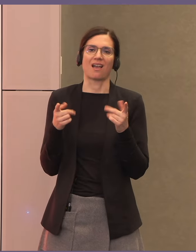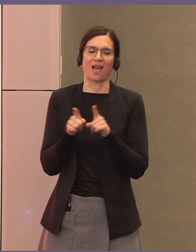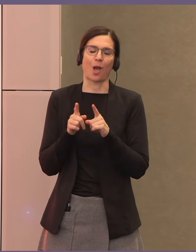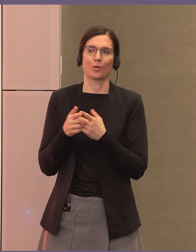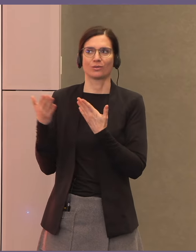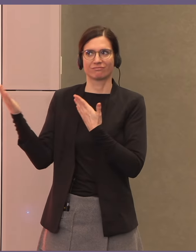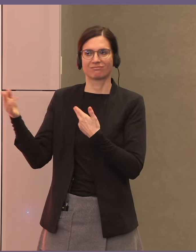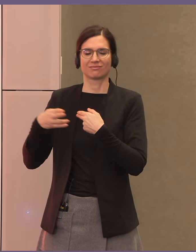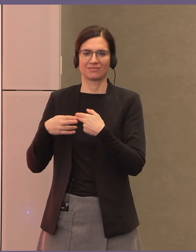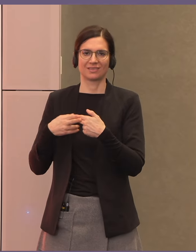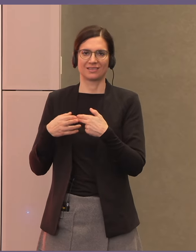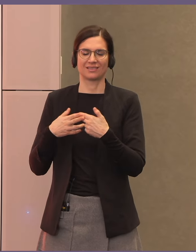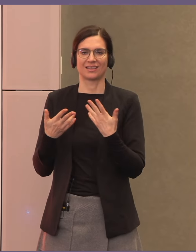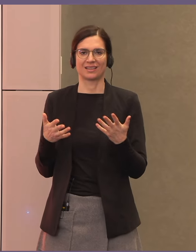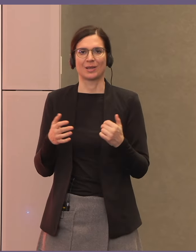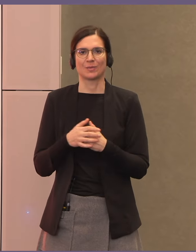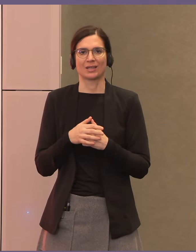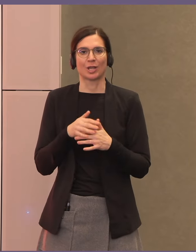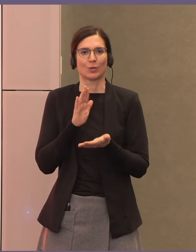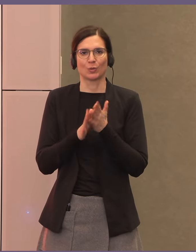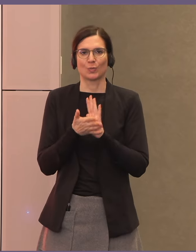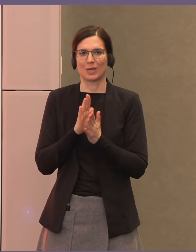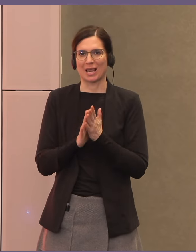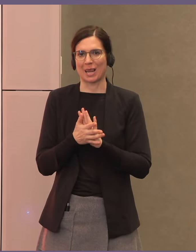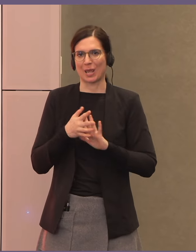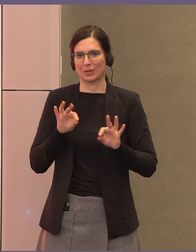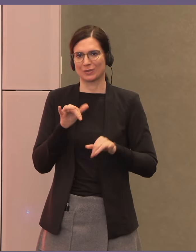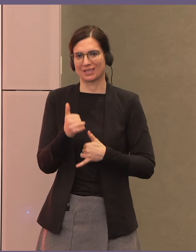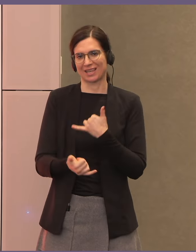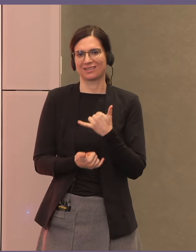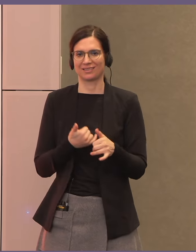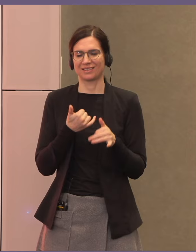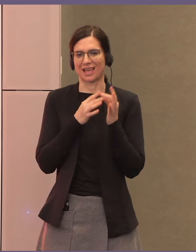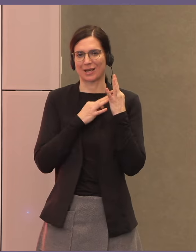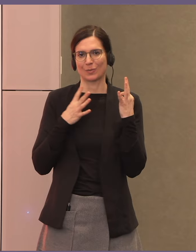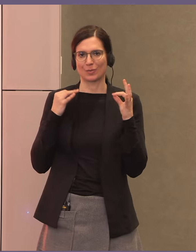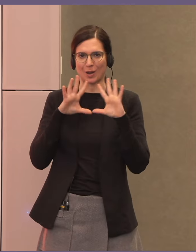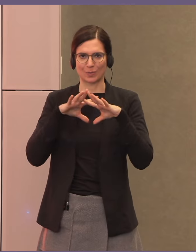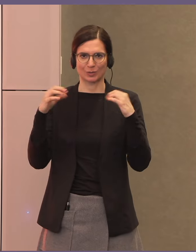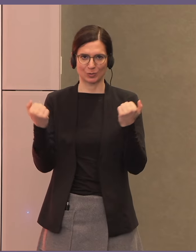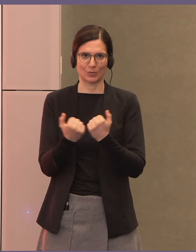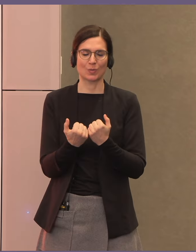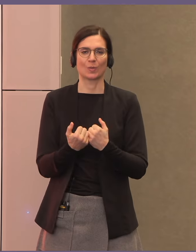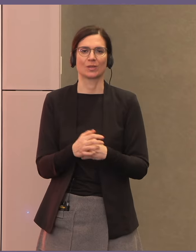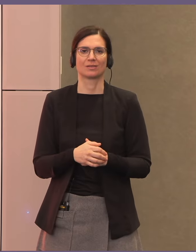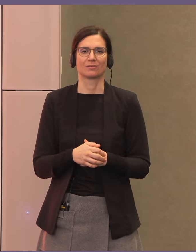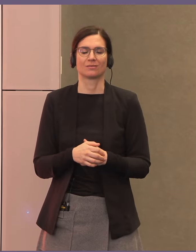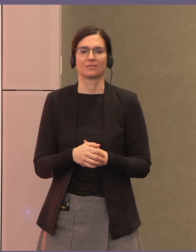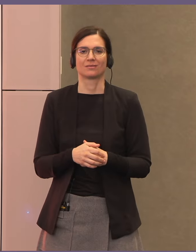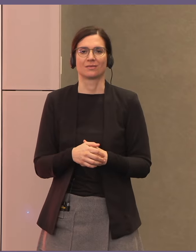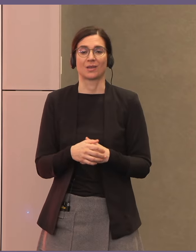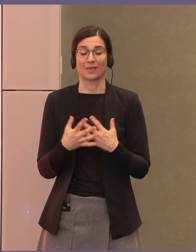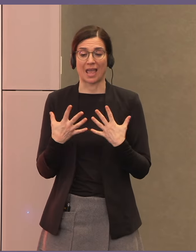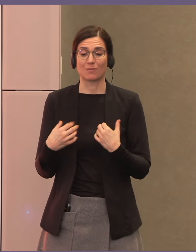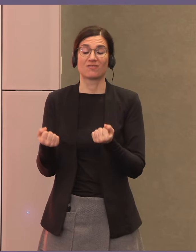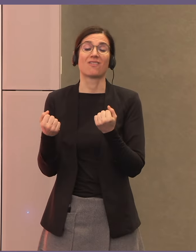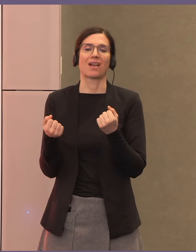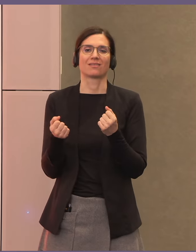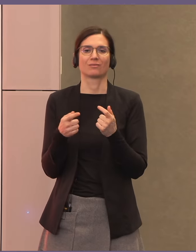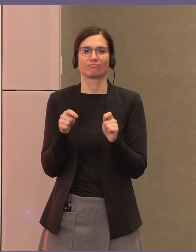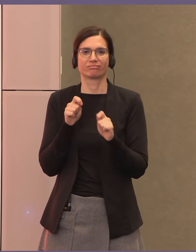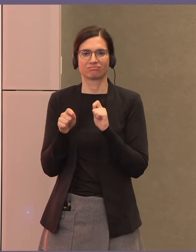der Säulenhalle aufgrund des Jubiläumsjahres diesen Empfang wird dieser Empfang wird begleitet werden